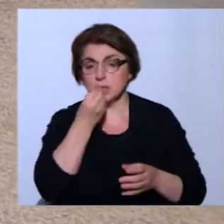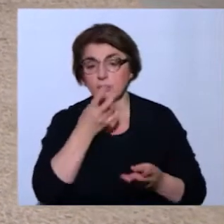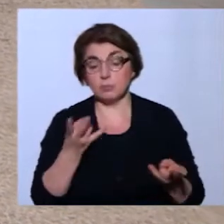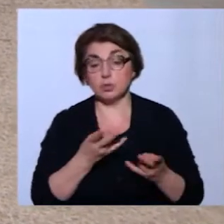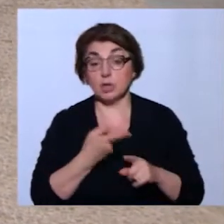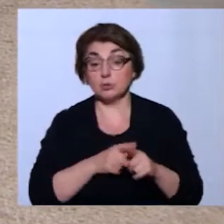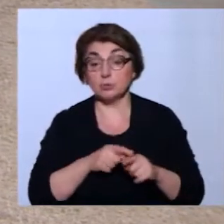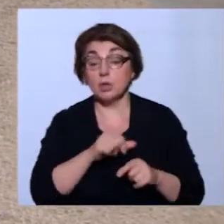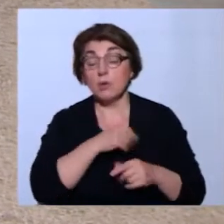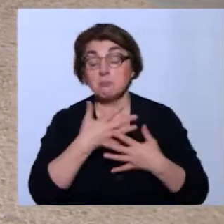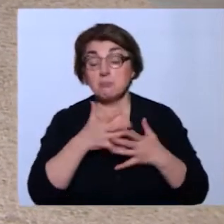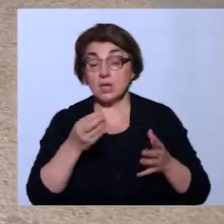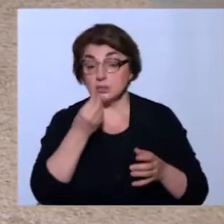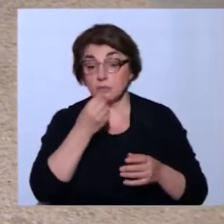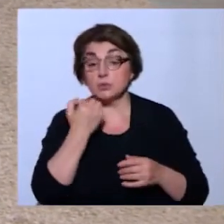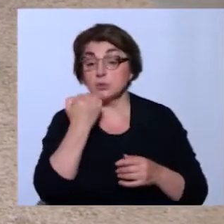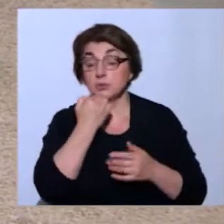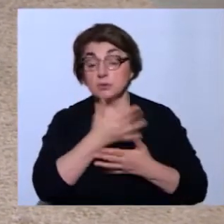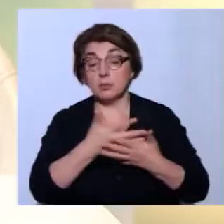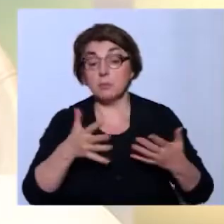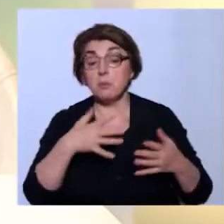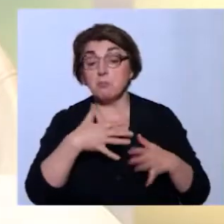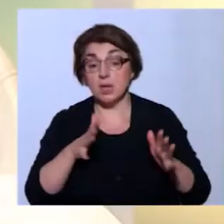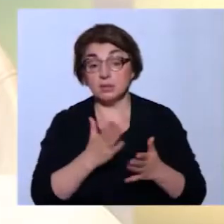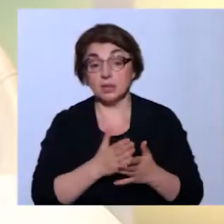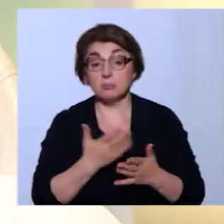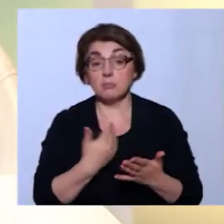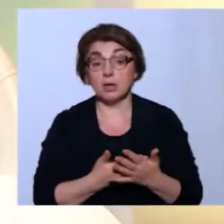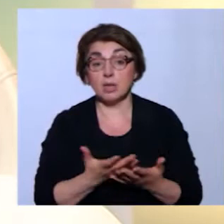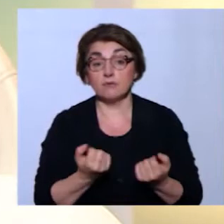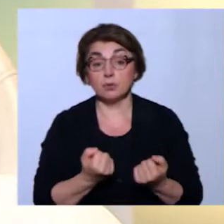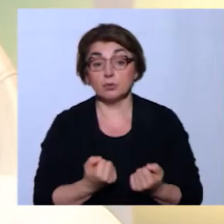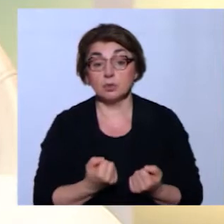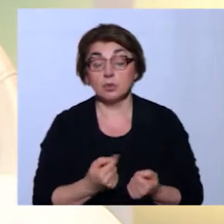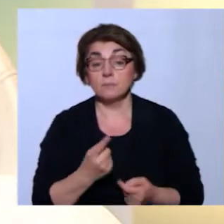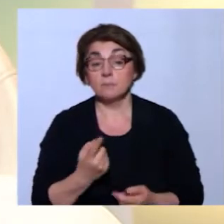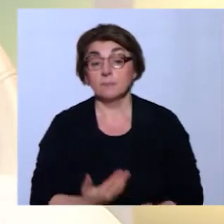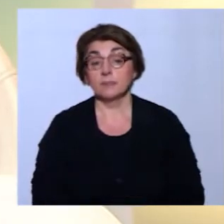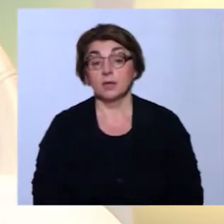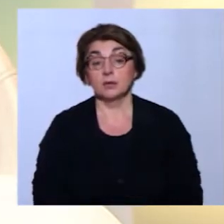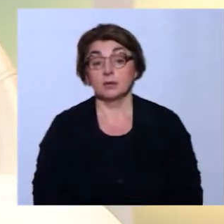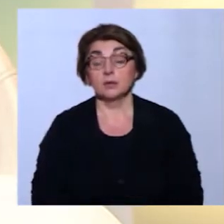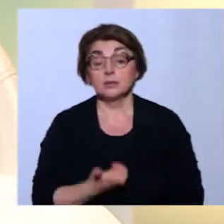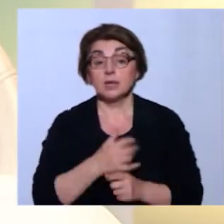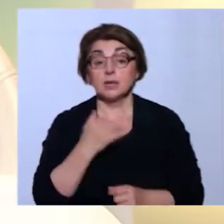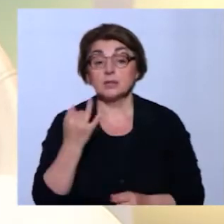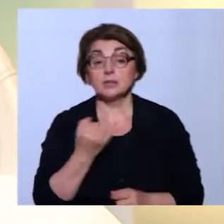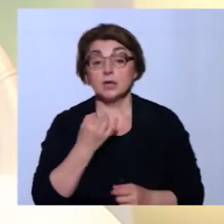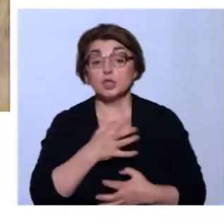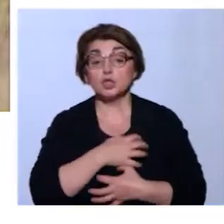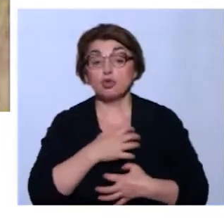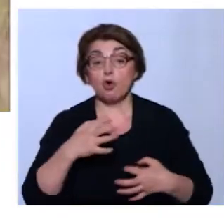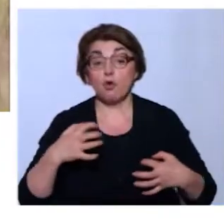მეტ საკვებში მეტი საკვები ნივთიერებებიც არის. აი მაგალითად ავიღოთ ესეთი ძალიან საინტერესო